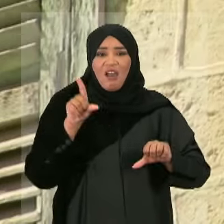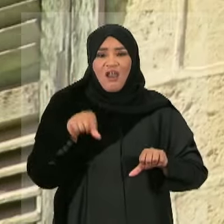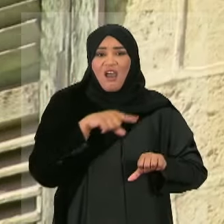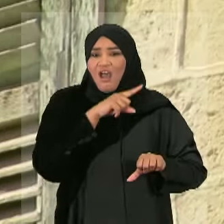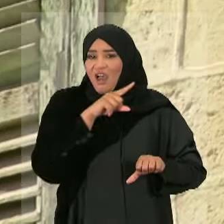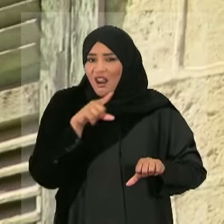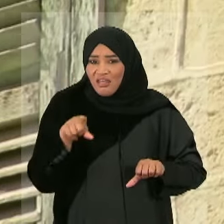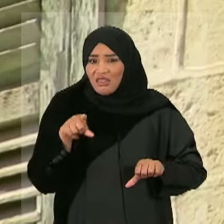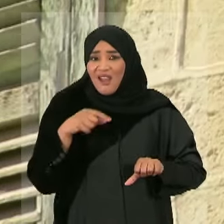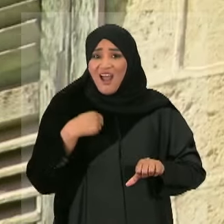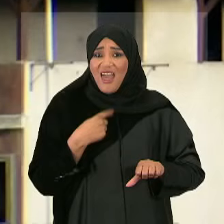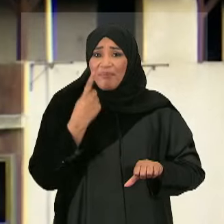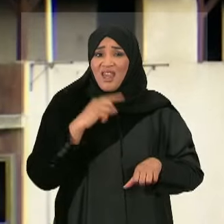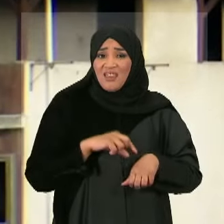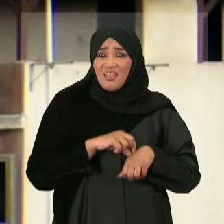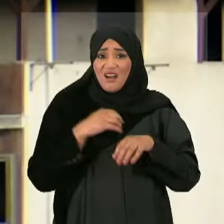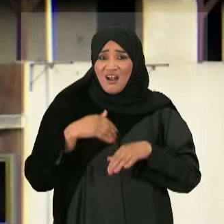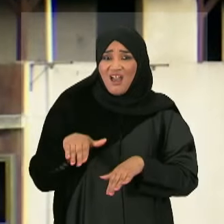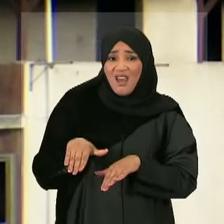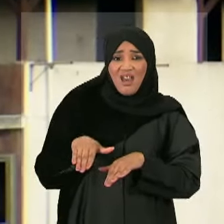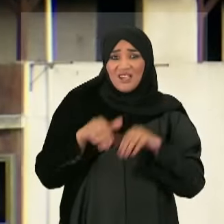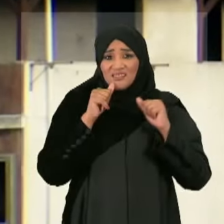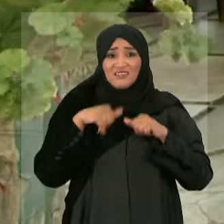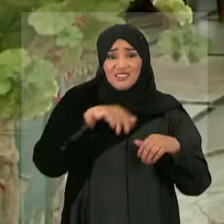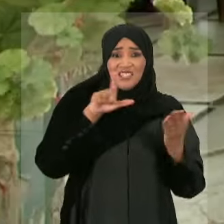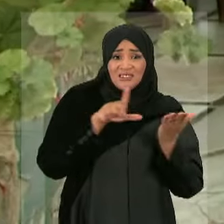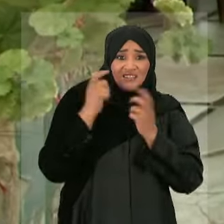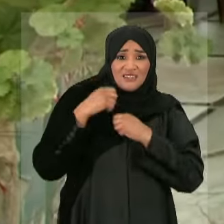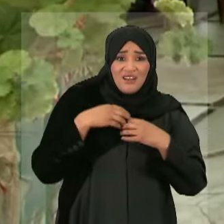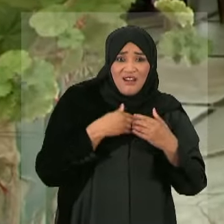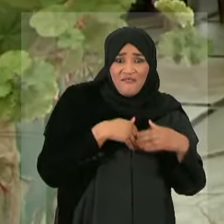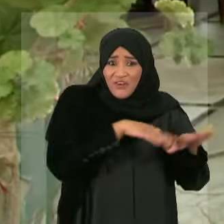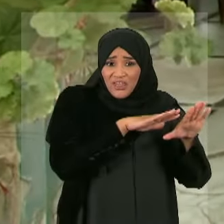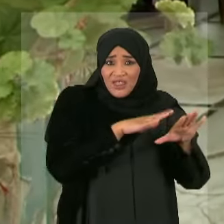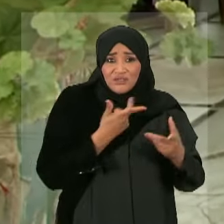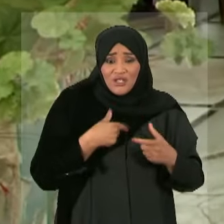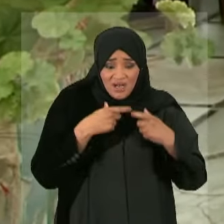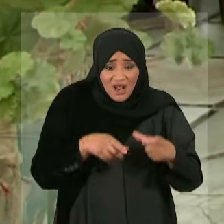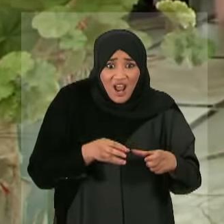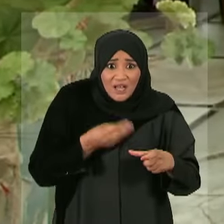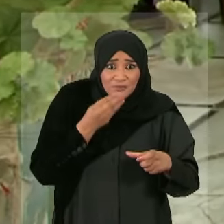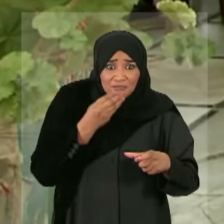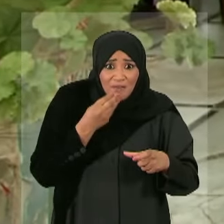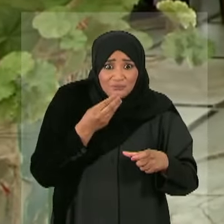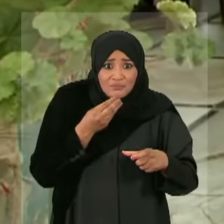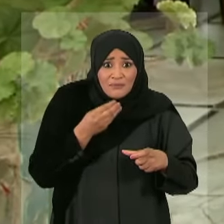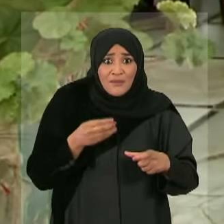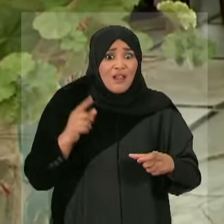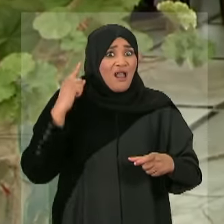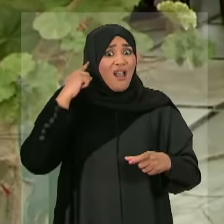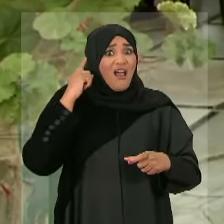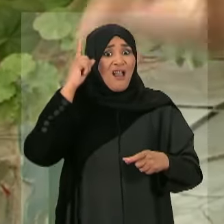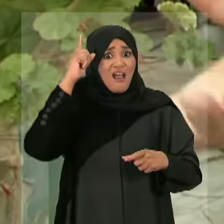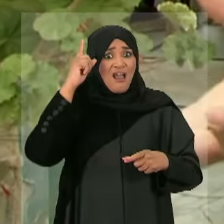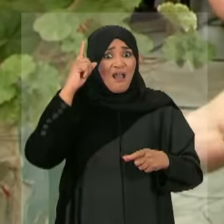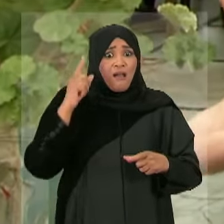الأكل، فحدا بترك العشاء على الطاولة طوعاً ولا خوفاً ولا تشرداً؟